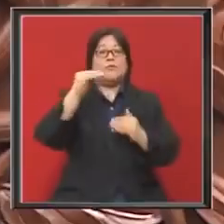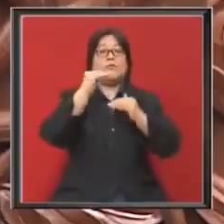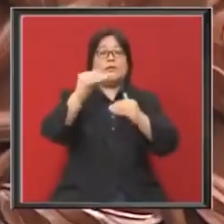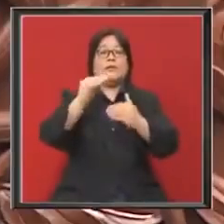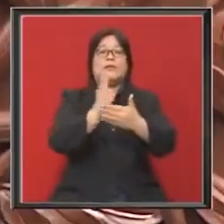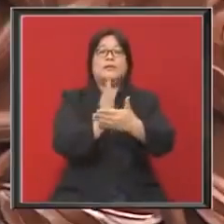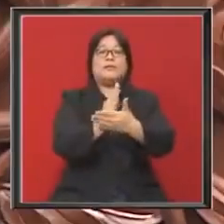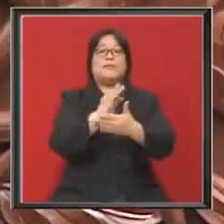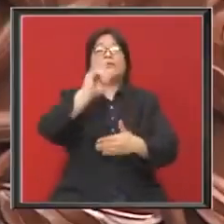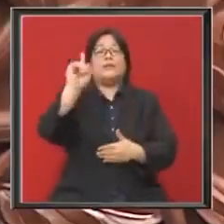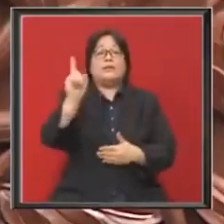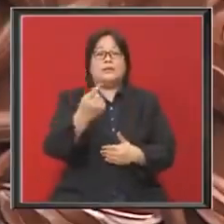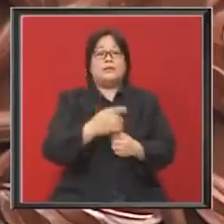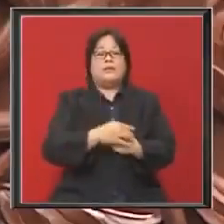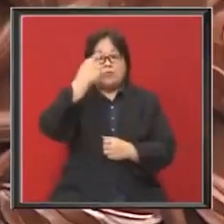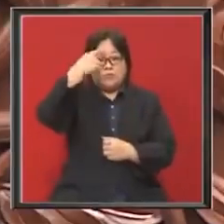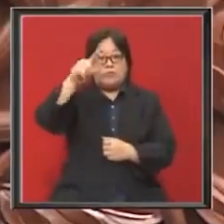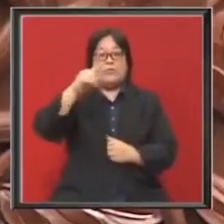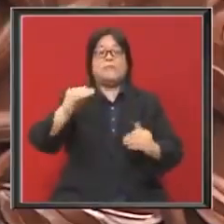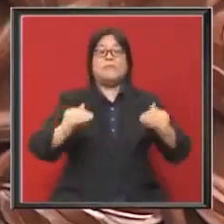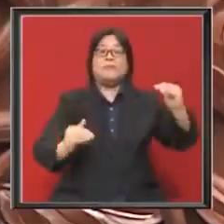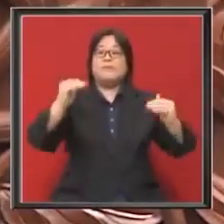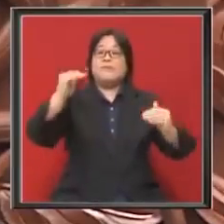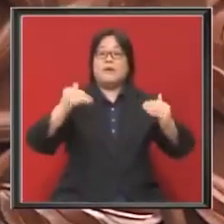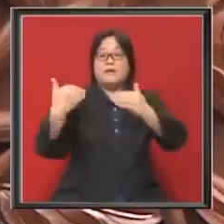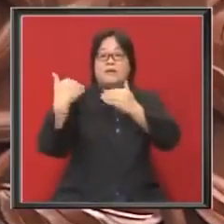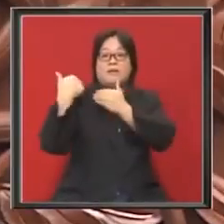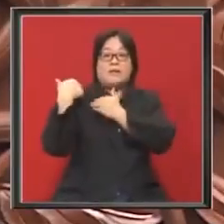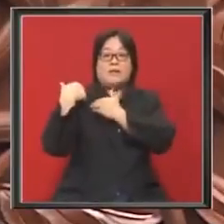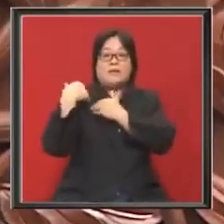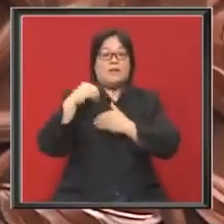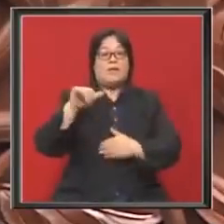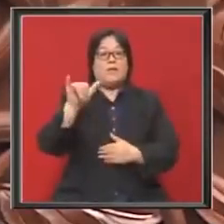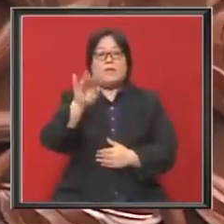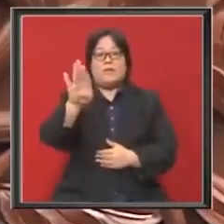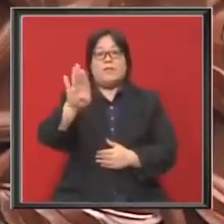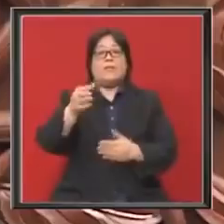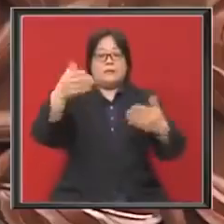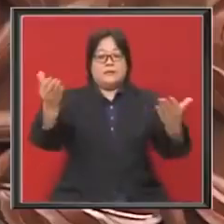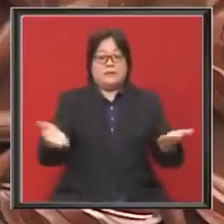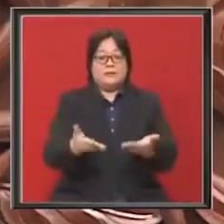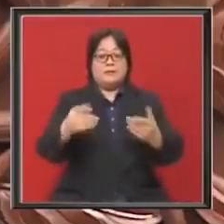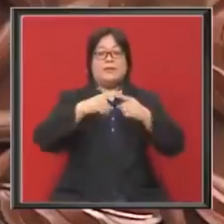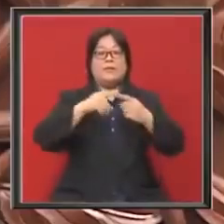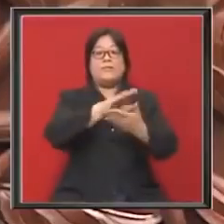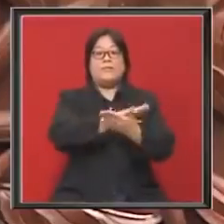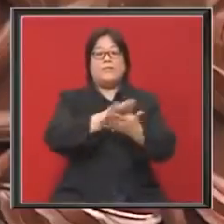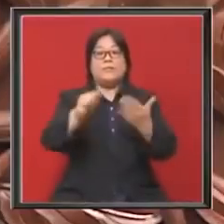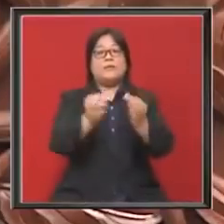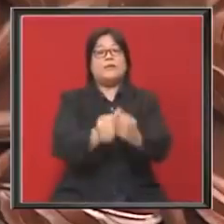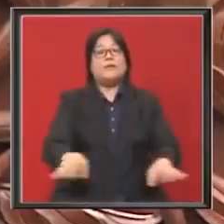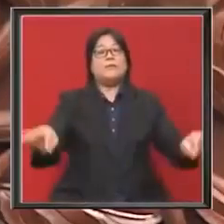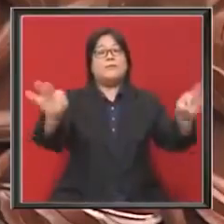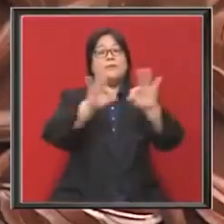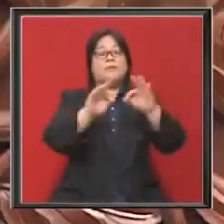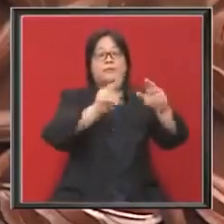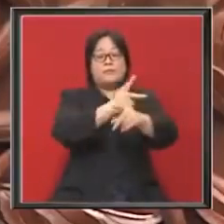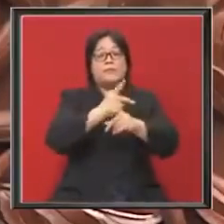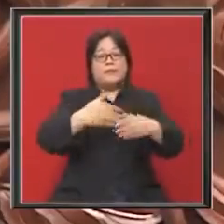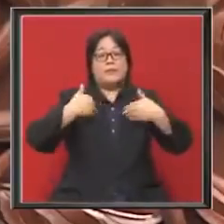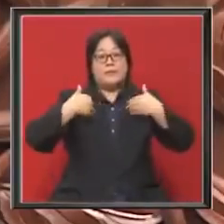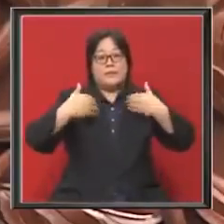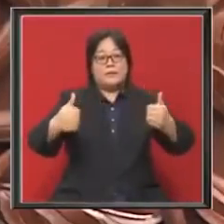untuk tempo sementara saja demi untuk mengimbangkan tanggungjawab dalam format di dewan yang boleh ini dengan kepentingan menjaga